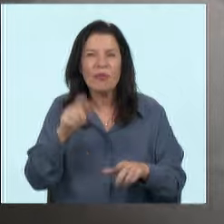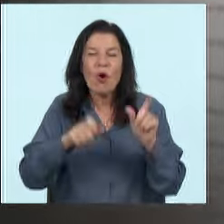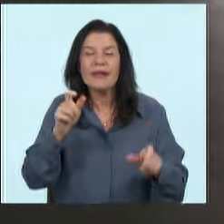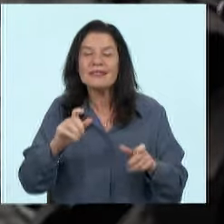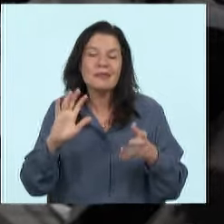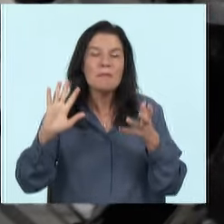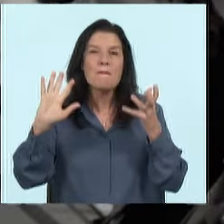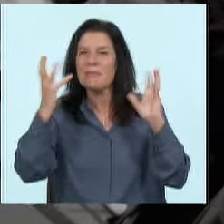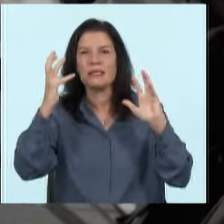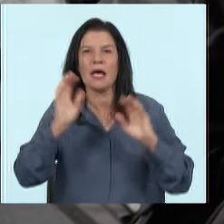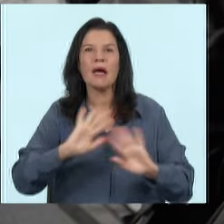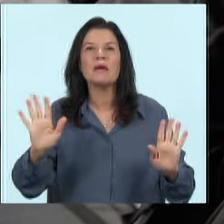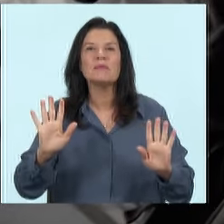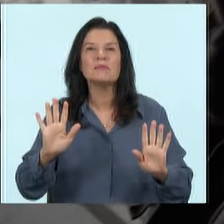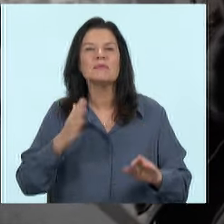אני